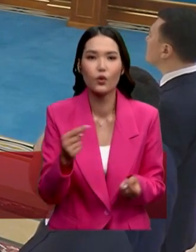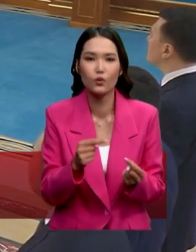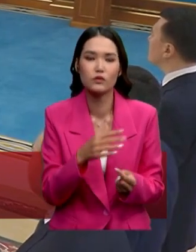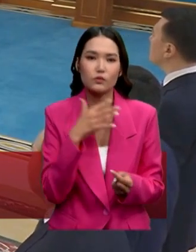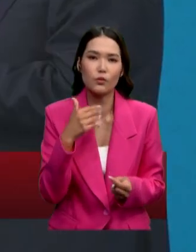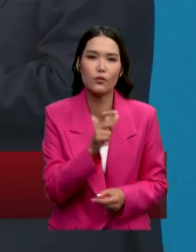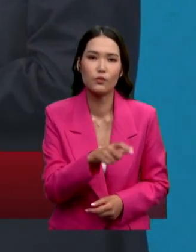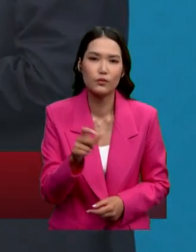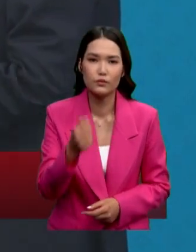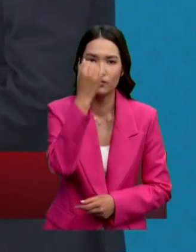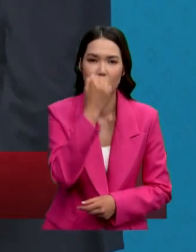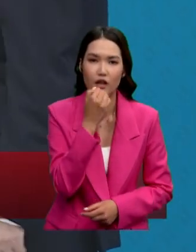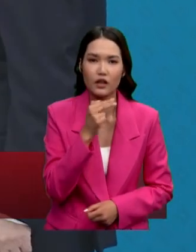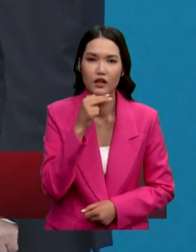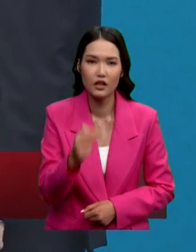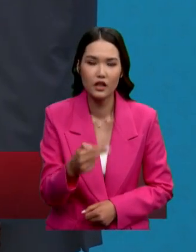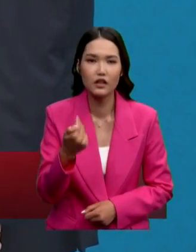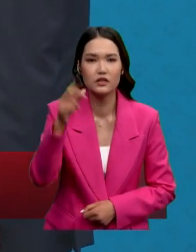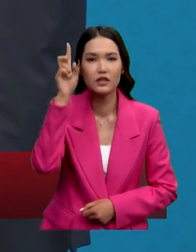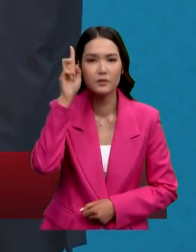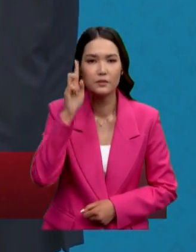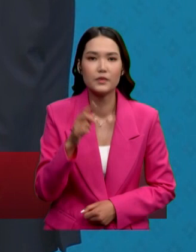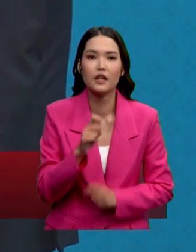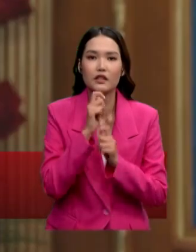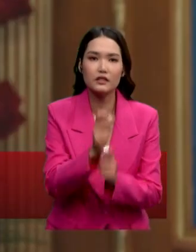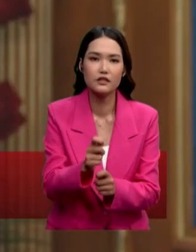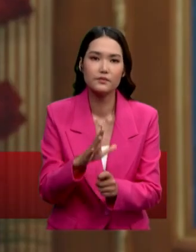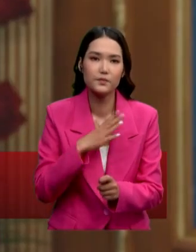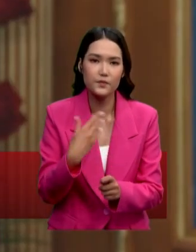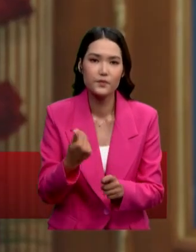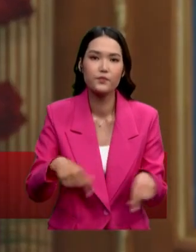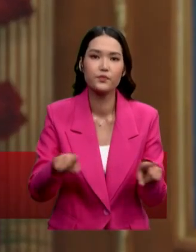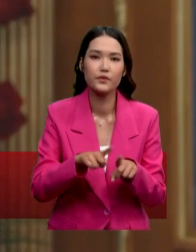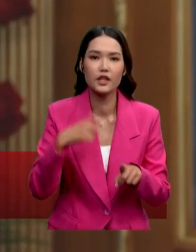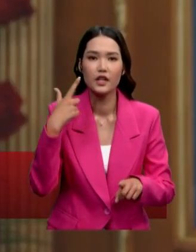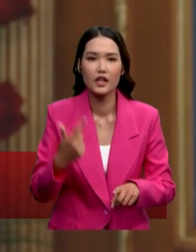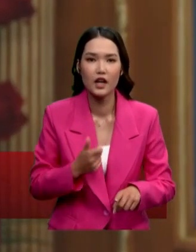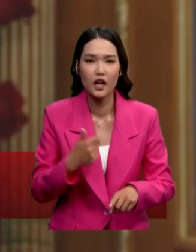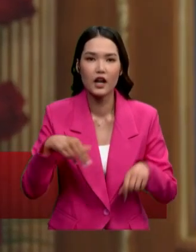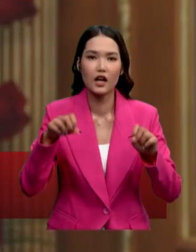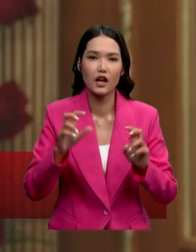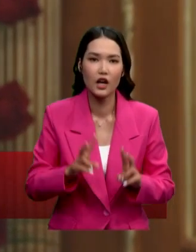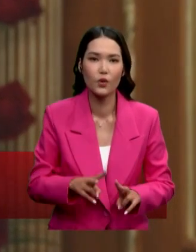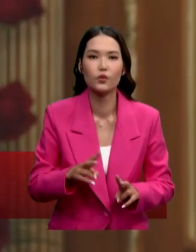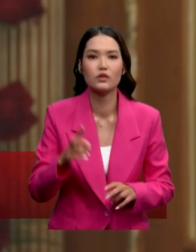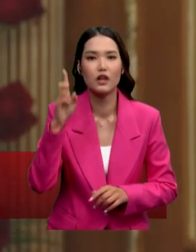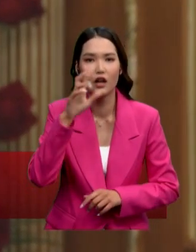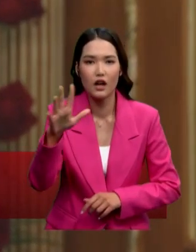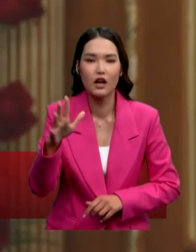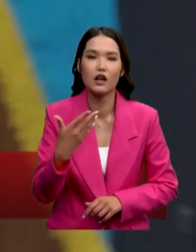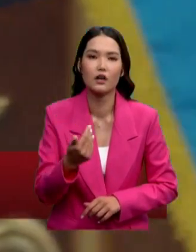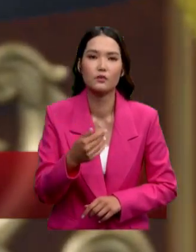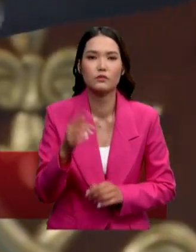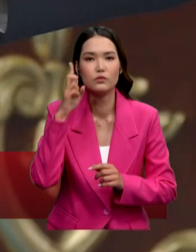азаматтарға алғыс айтып, бірқатарын мемлекеттік наградамен марапаттады. Сондай-ақ әскери және арнаулы атақтар сыныптық